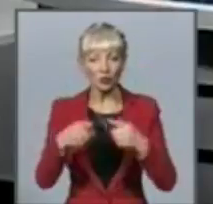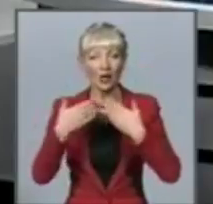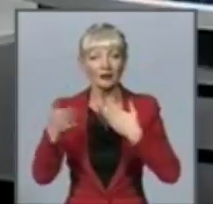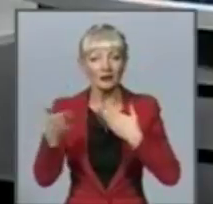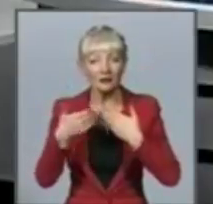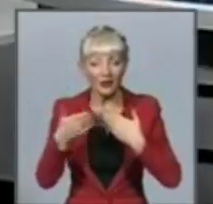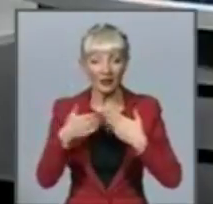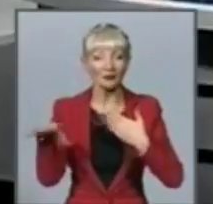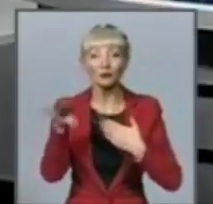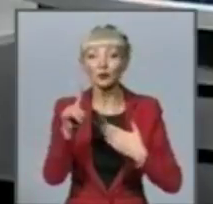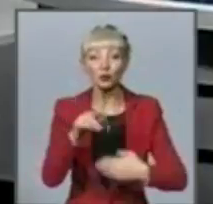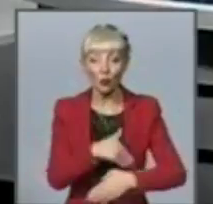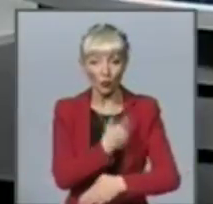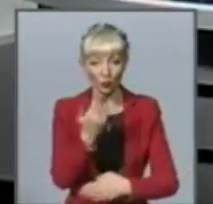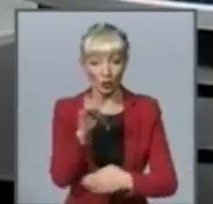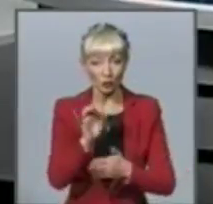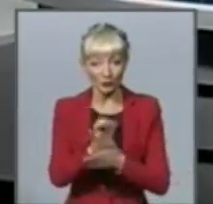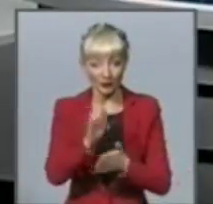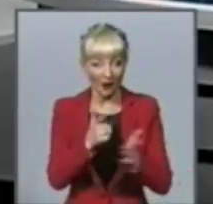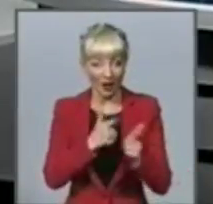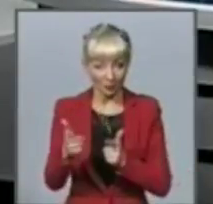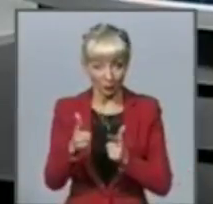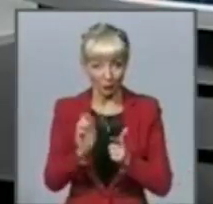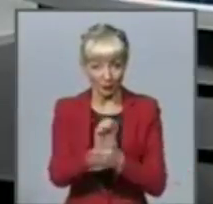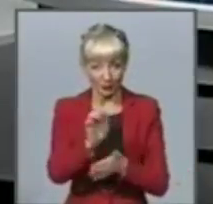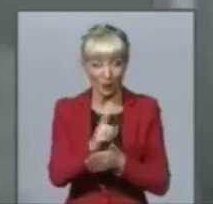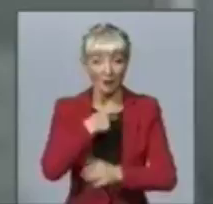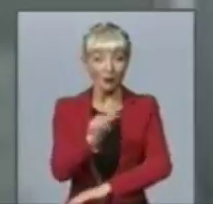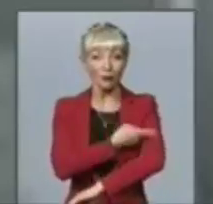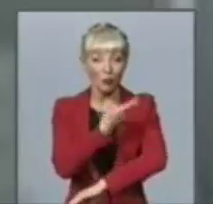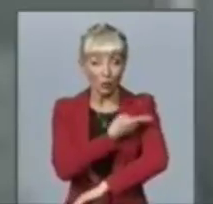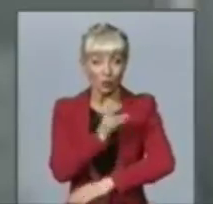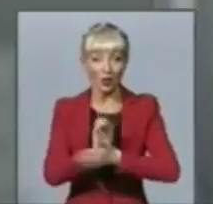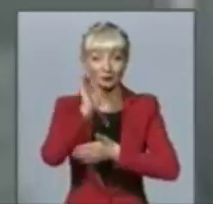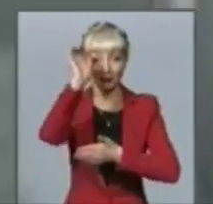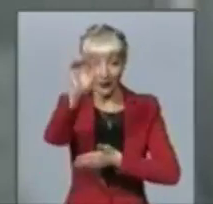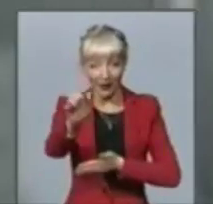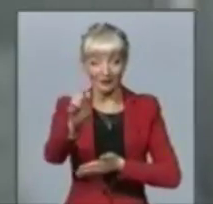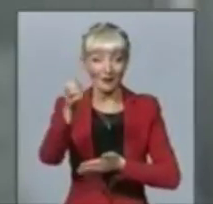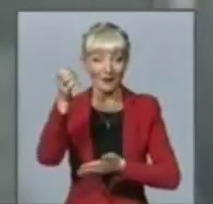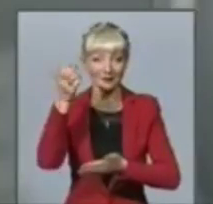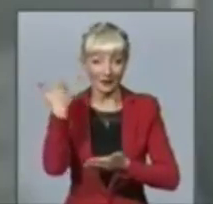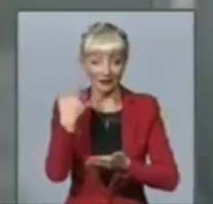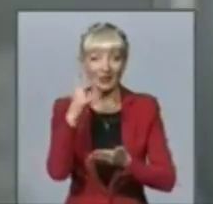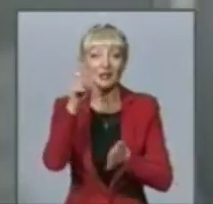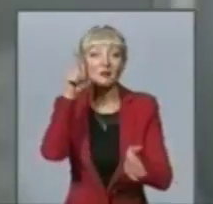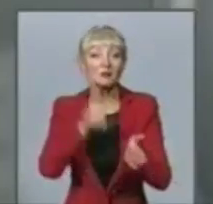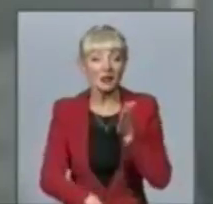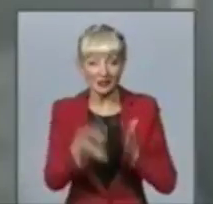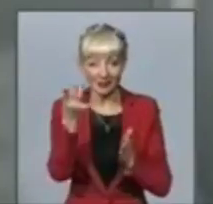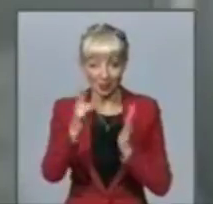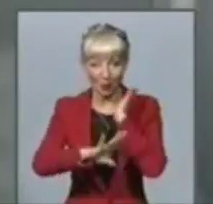що завгодно. Тобто, замість того, щоб виробляти готову продукцію, ми в ту саму Польщу постачаємо, постачали за безцінь сировину. Але